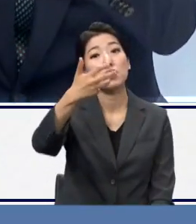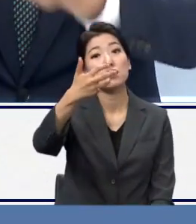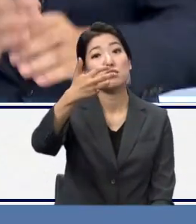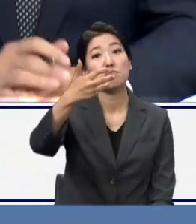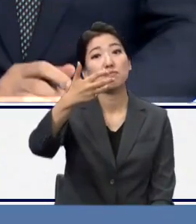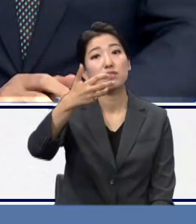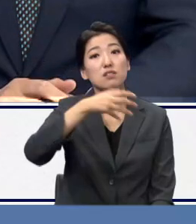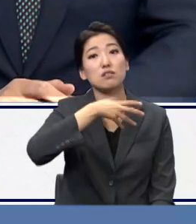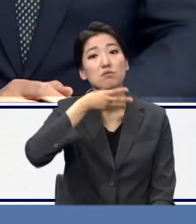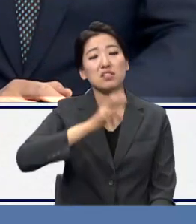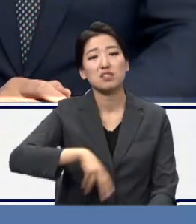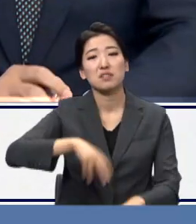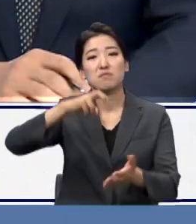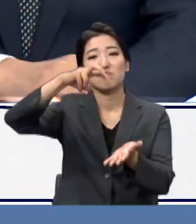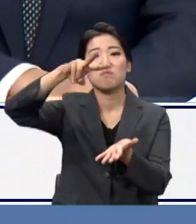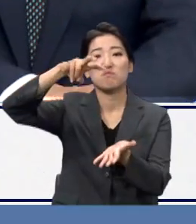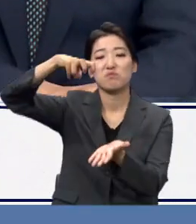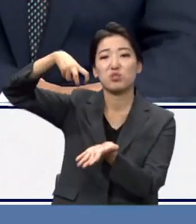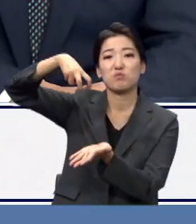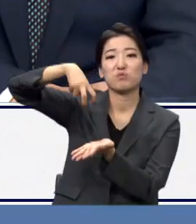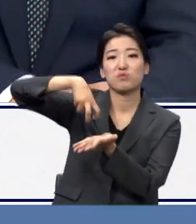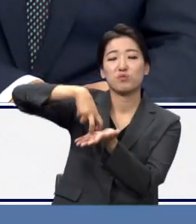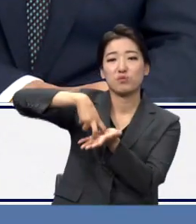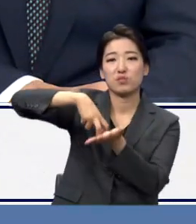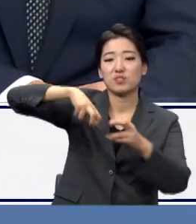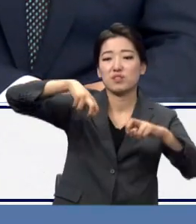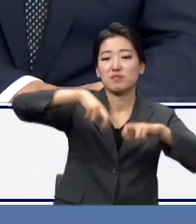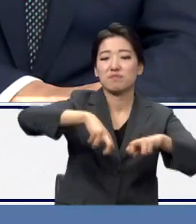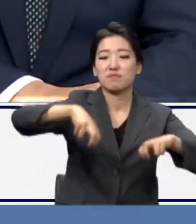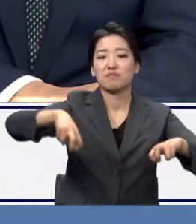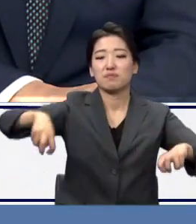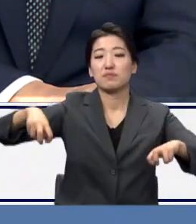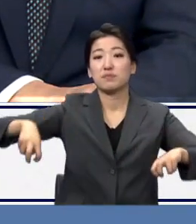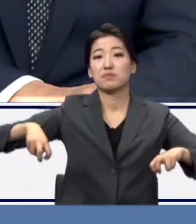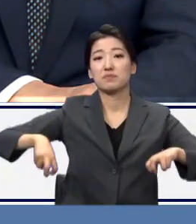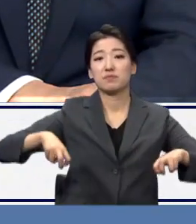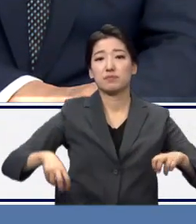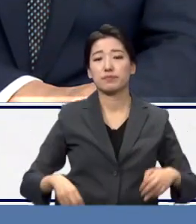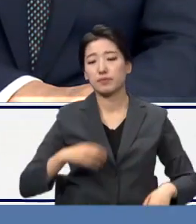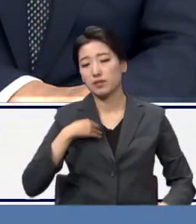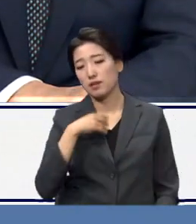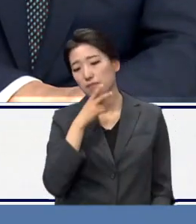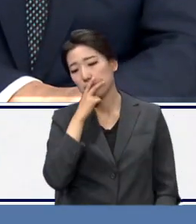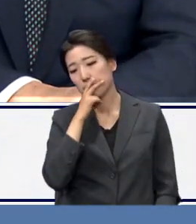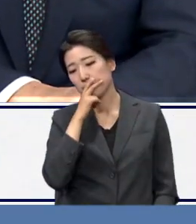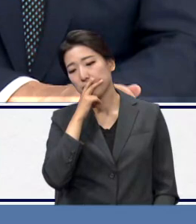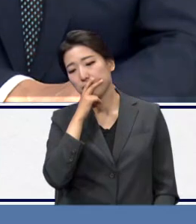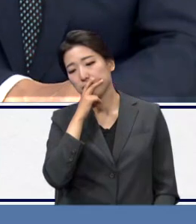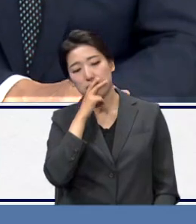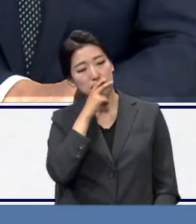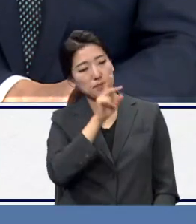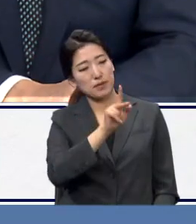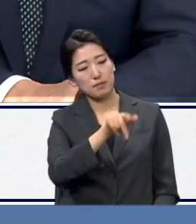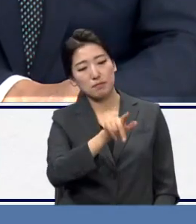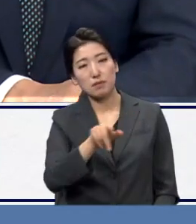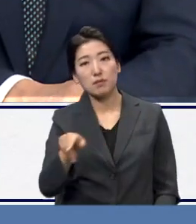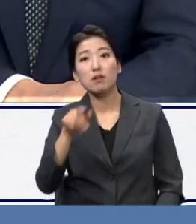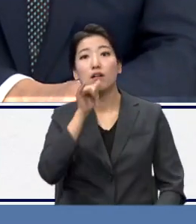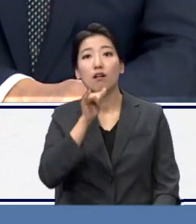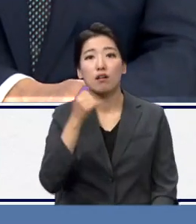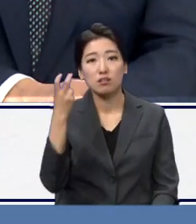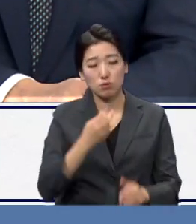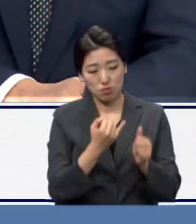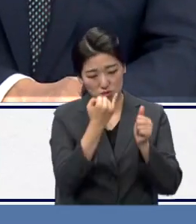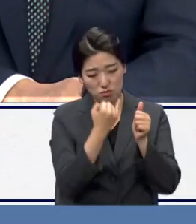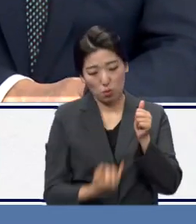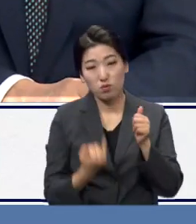이렇게 받쳐들고 있는 모습이나 김여정 부부장이 제리를 이렇게 들고 있었죠 김여정 심지어는 친동생이 그렇게 하기도 했고